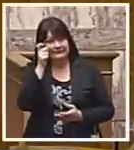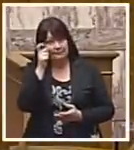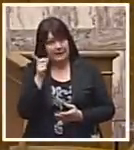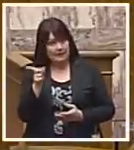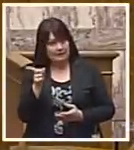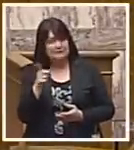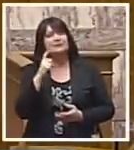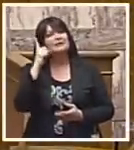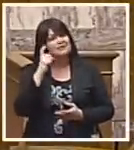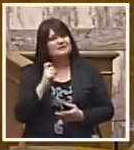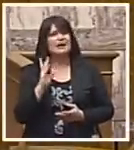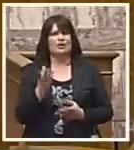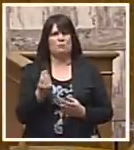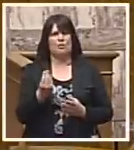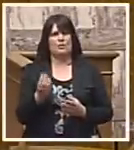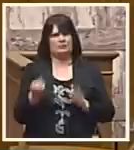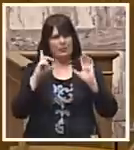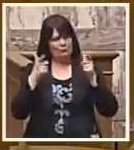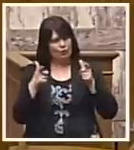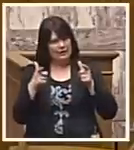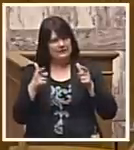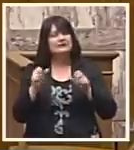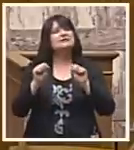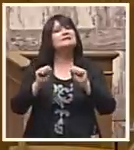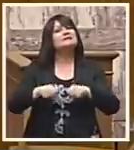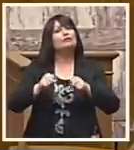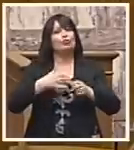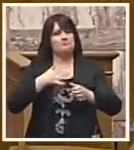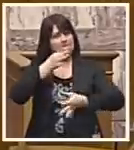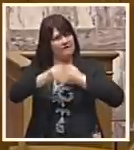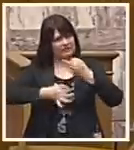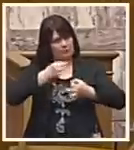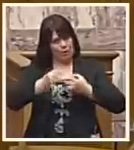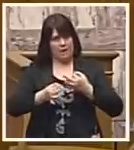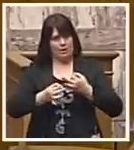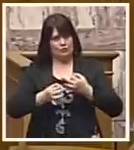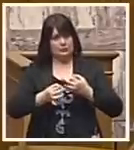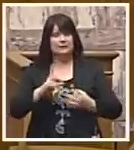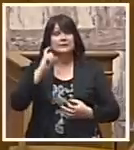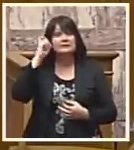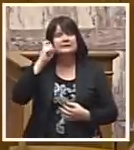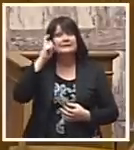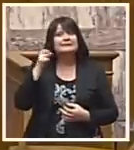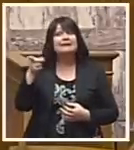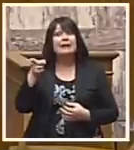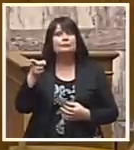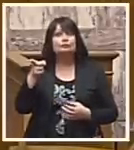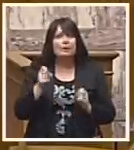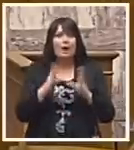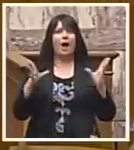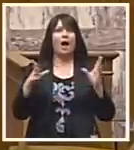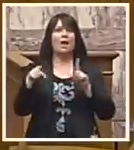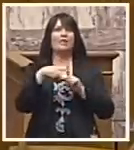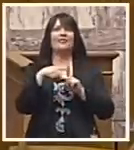Ξέρω ότι πολλοί στη Νέα Δημοκρατία συμφωνούν με τα λεγόμενά μου. Και σκεφτείτε το θετικό ξάφνιασμα